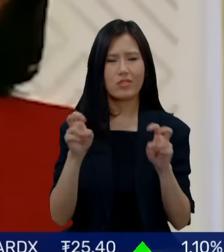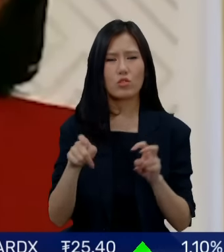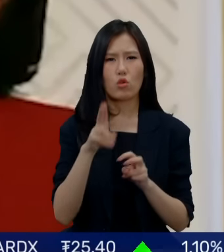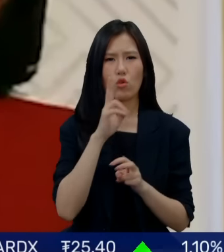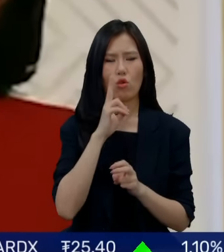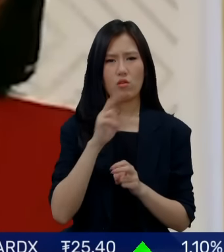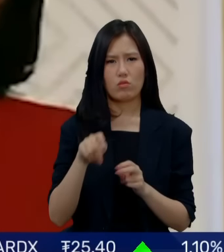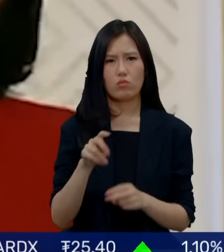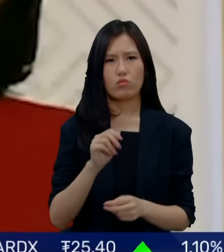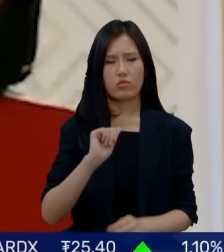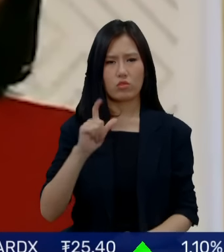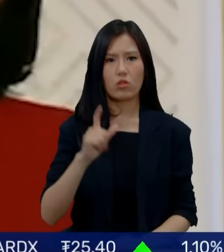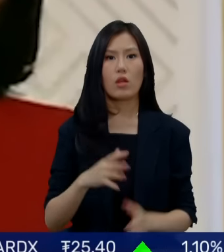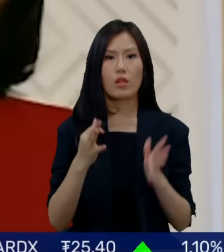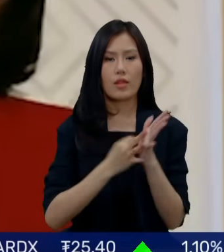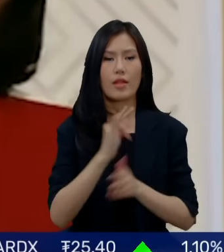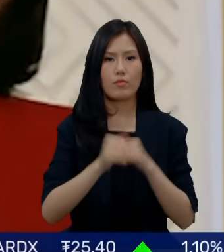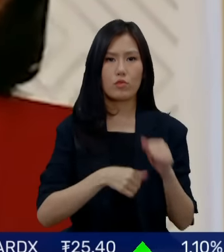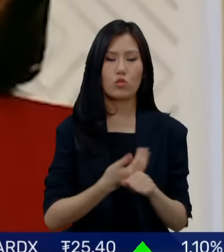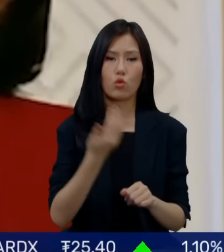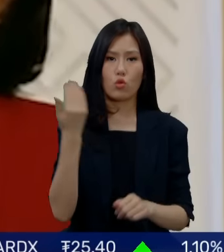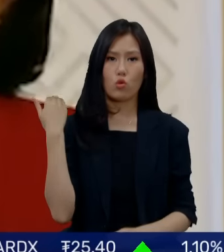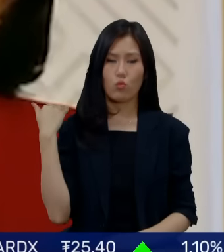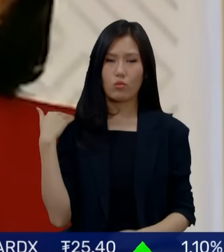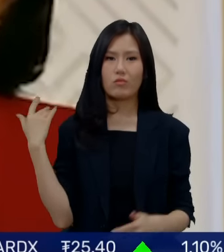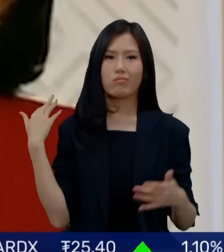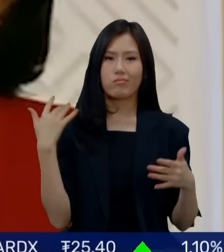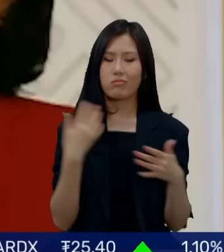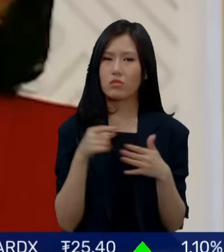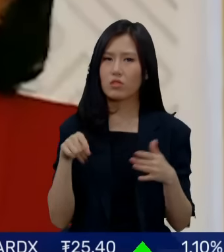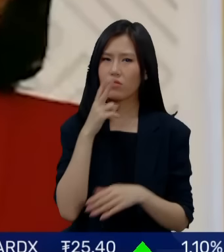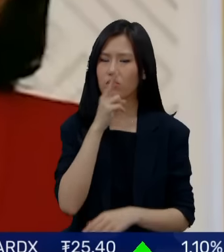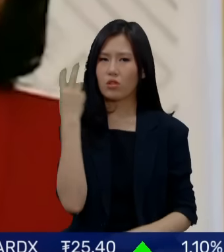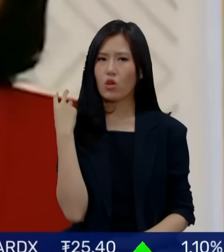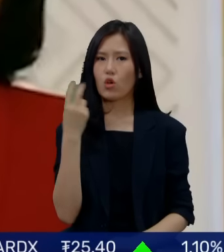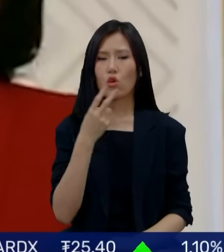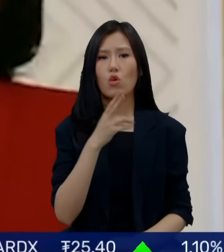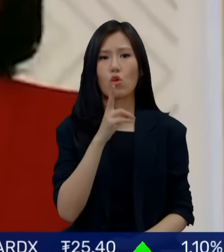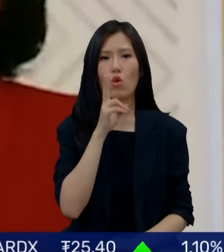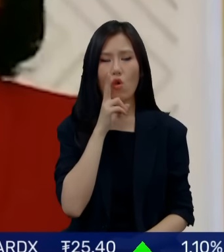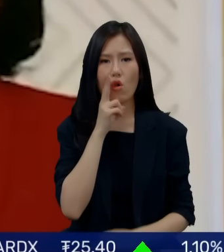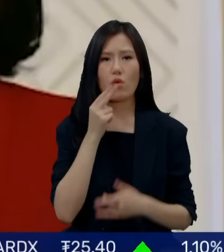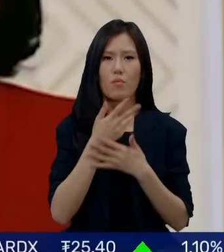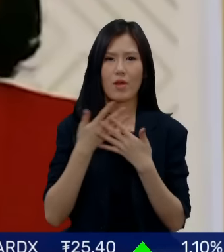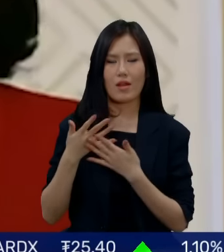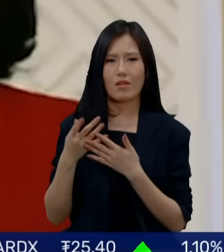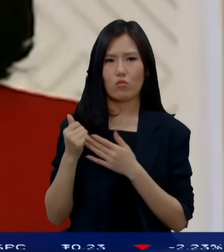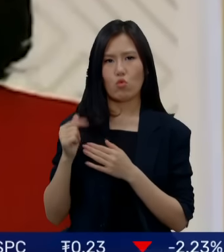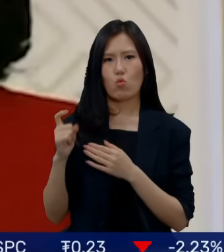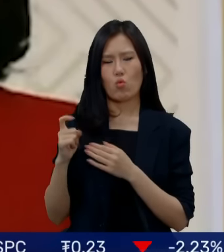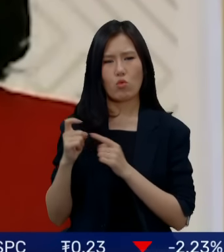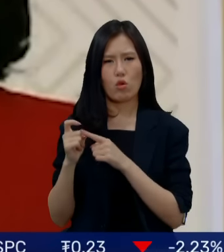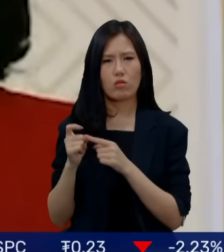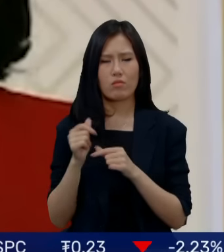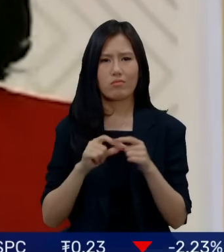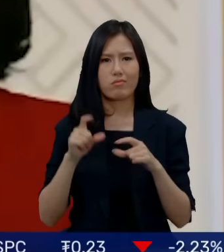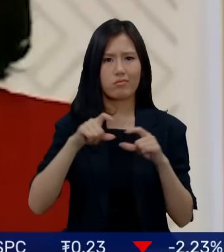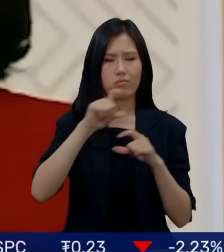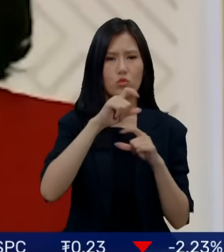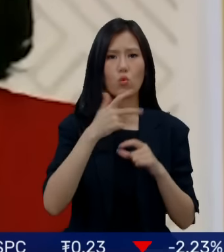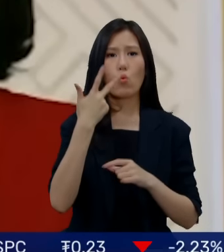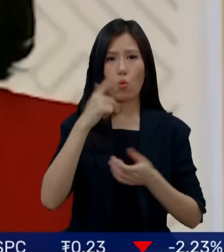өнгөрсөн 8 жилийн хугацаанд өргөн хэрэглээний бараа бүтээгдэхүүний үн ингээд 3 дахин өссөн байж хад тол бидний орлогын төвшин хэд